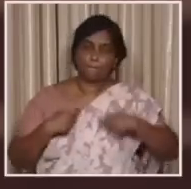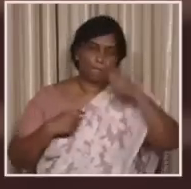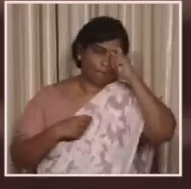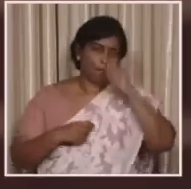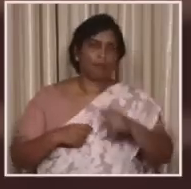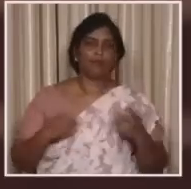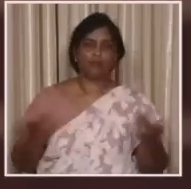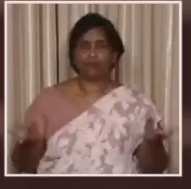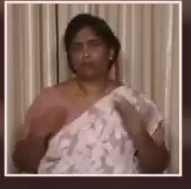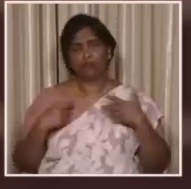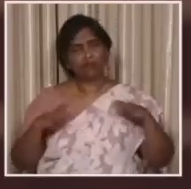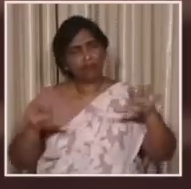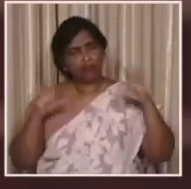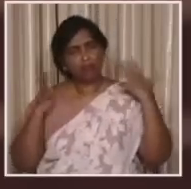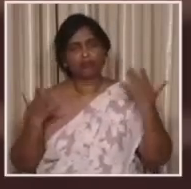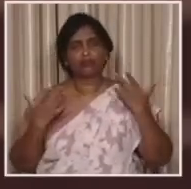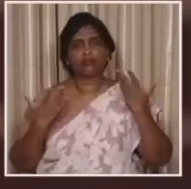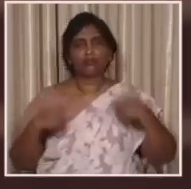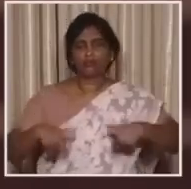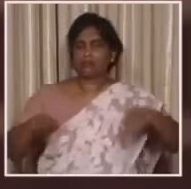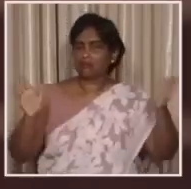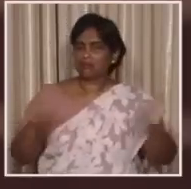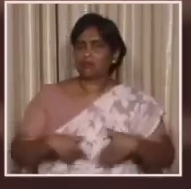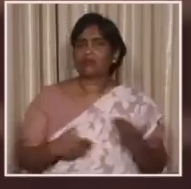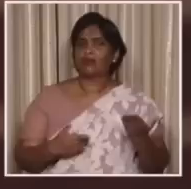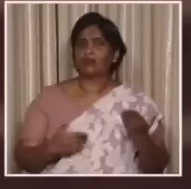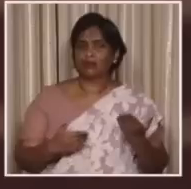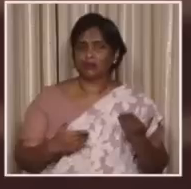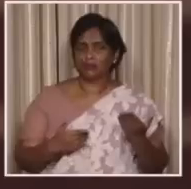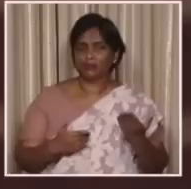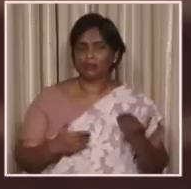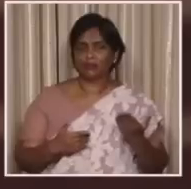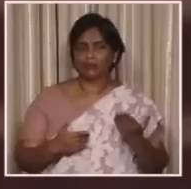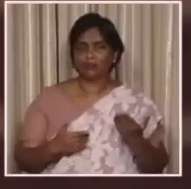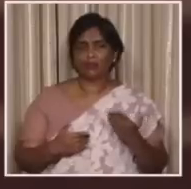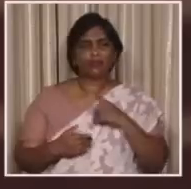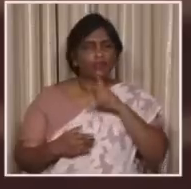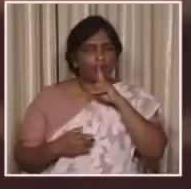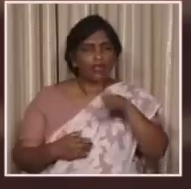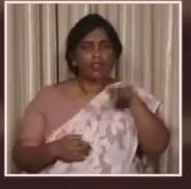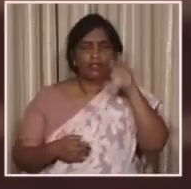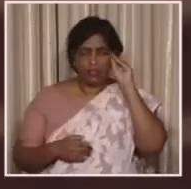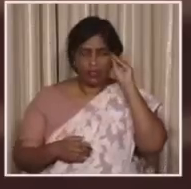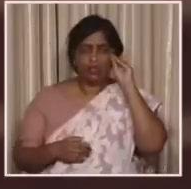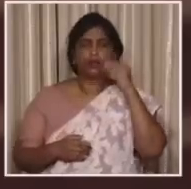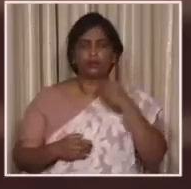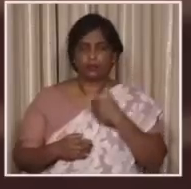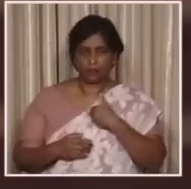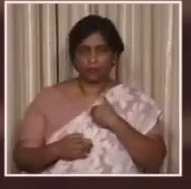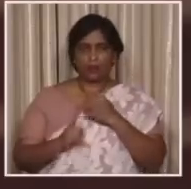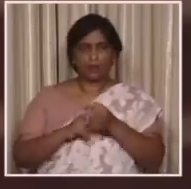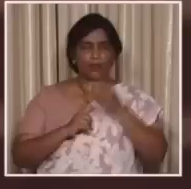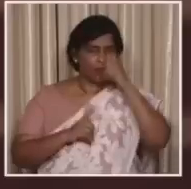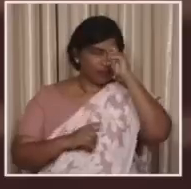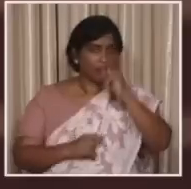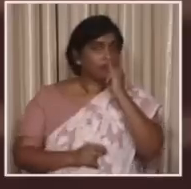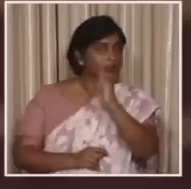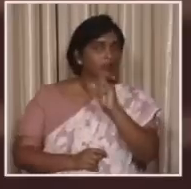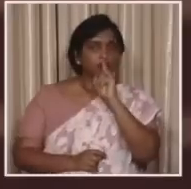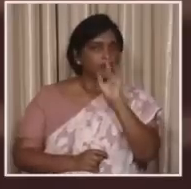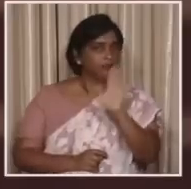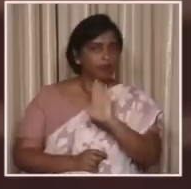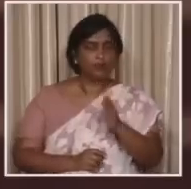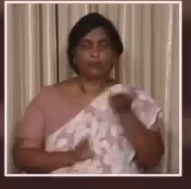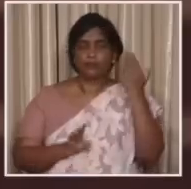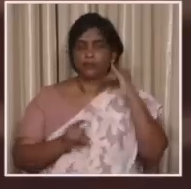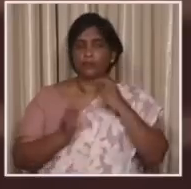ඔය මං කිව්ව පුදුම බීතිකාවක් තියෙන තාම. මහත්තයෝ කියන දේ තේරුම් ගන්න. මම මේ ප්‍රේමදාස මහත්තයට දොස් කියන්නේ නැහැ.